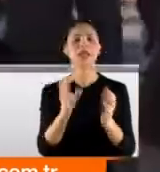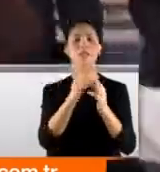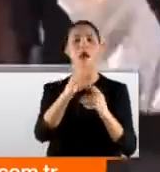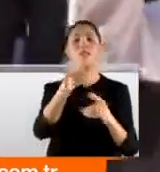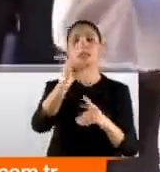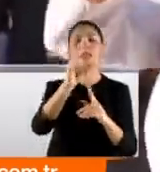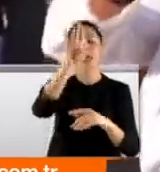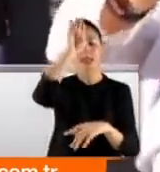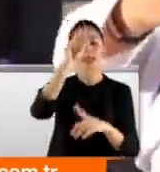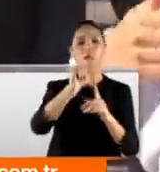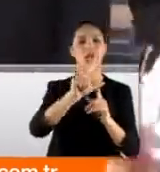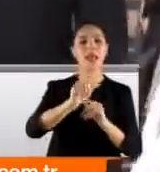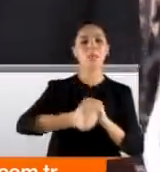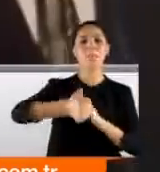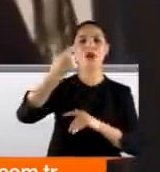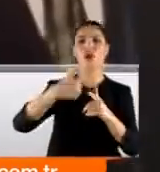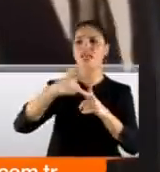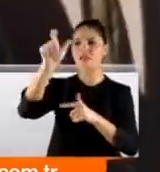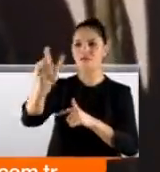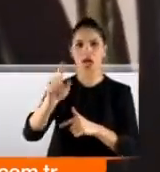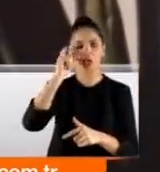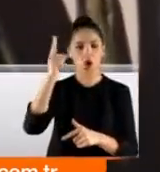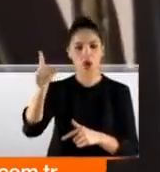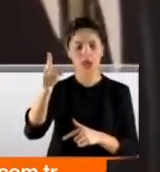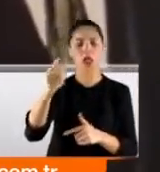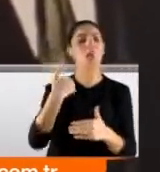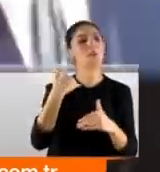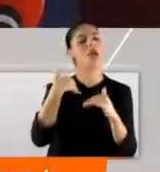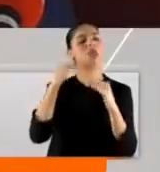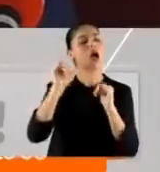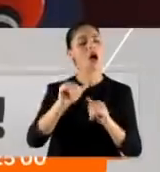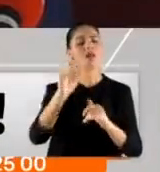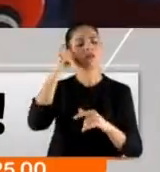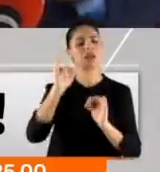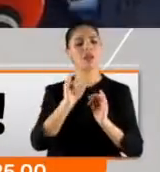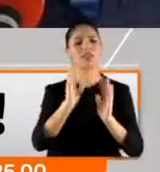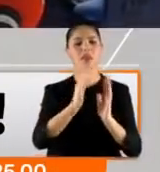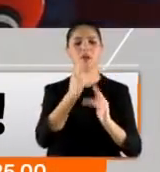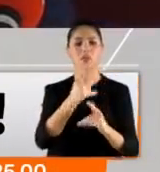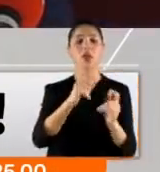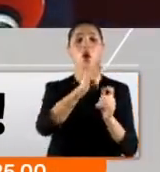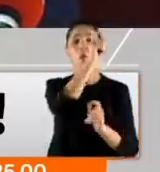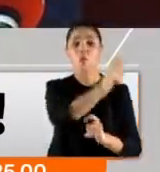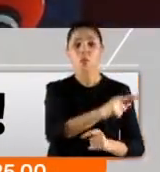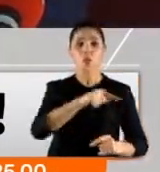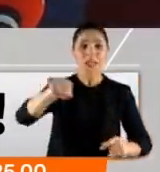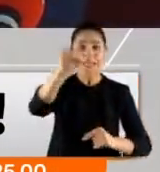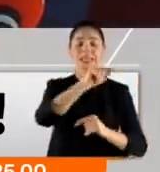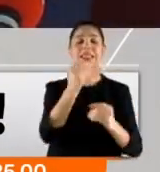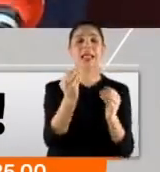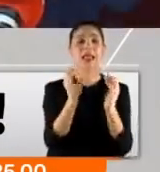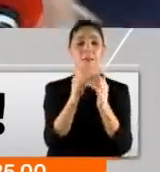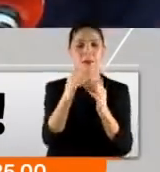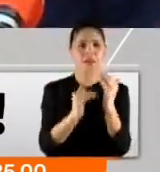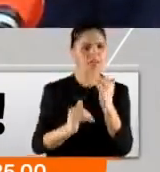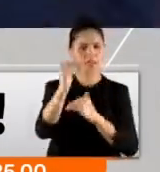İl Başkanı Buğra Kavuncu'nun FETÖ'cü olduğu iddiasının arkasında durdu. Bu Buğra Kavuncu sizden ve İyi Parti'den